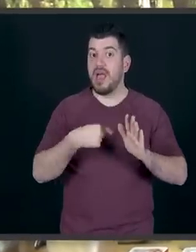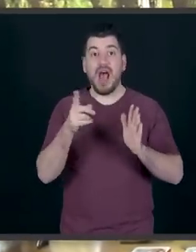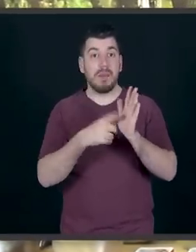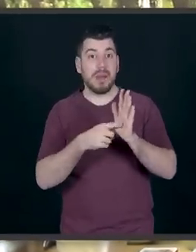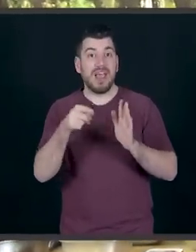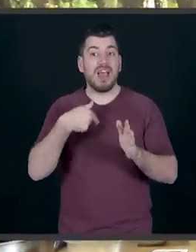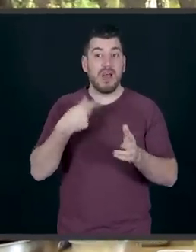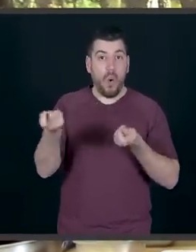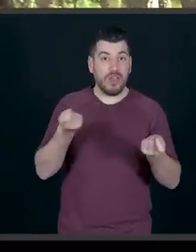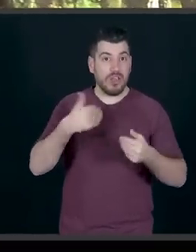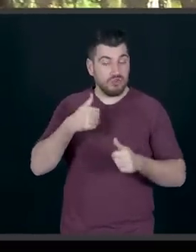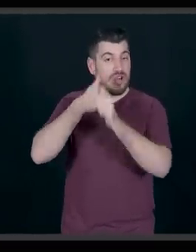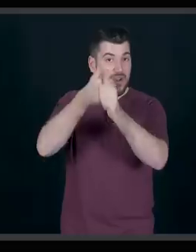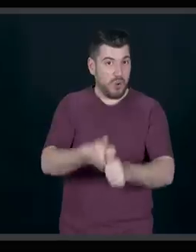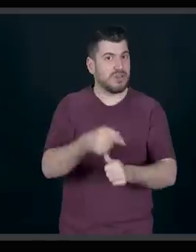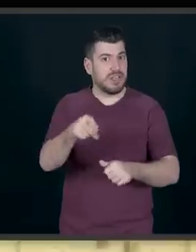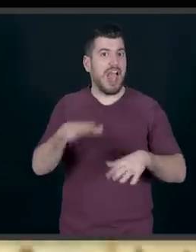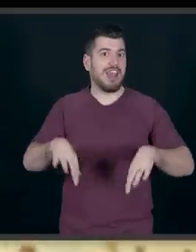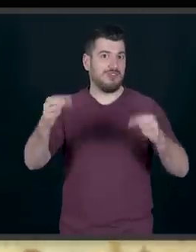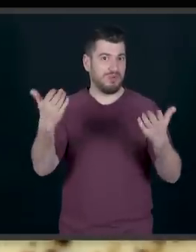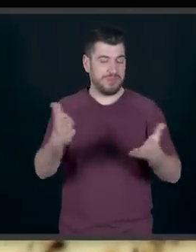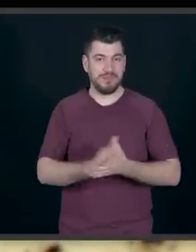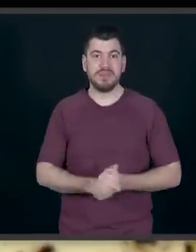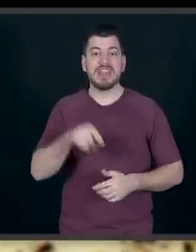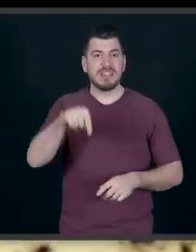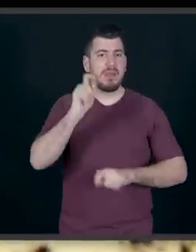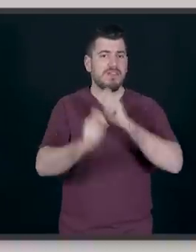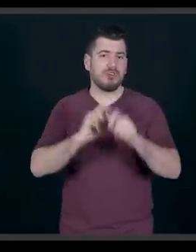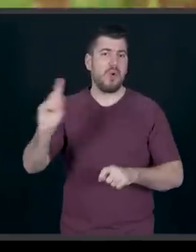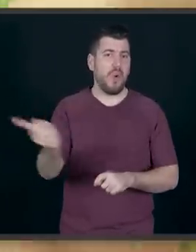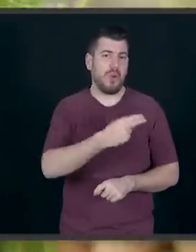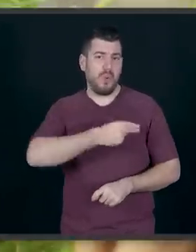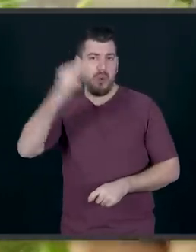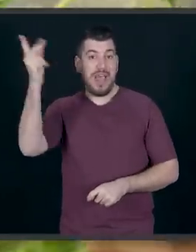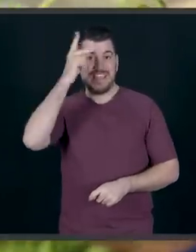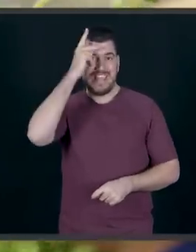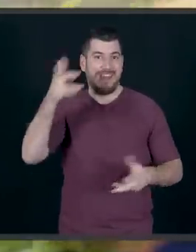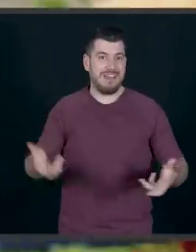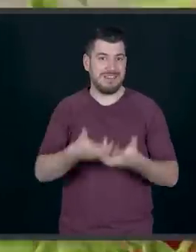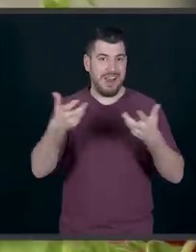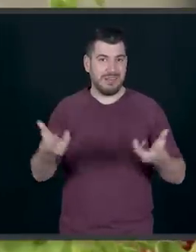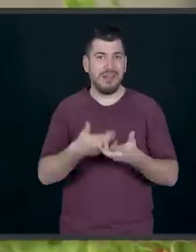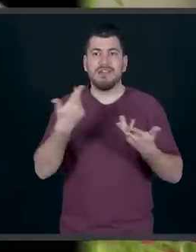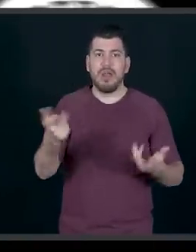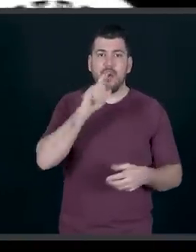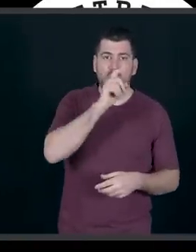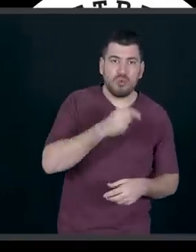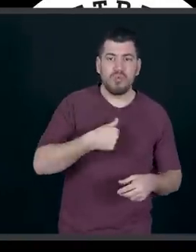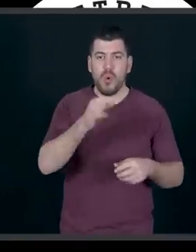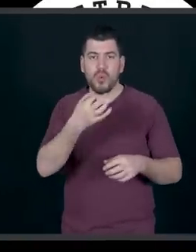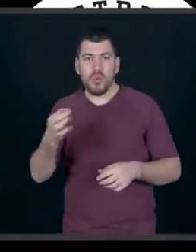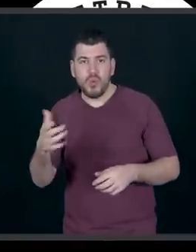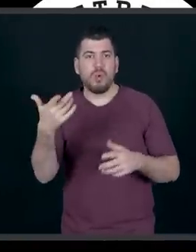ό,τι λέω και πάμε να ξεκινήσουμε. Σήμερα θα φτιάξουμε τη γνωστή σε όλους σαλάτα του Κέσαρα. Κοτόπουλο, μαρούλι,